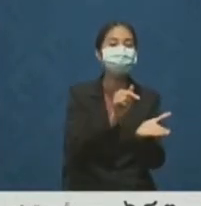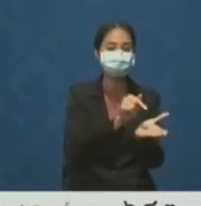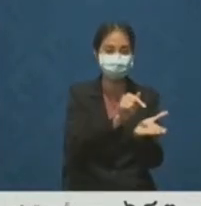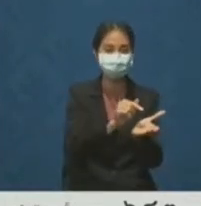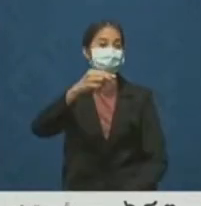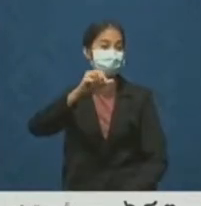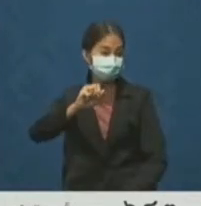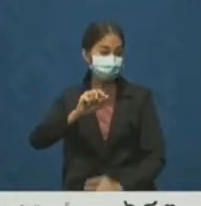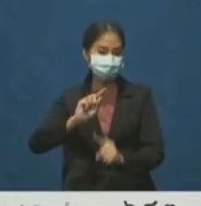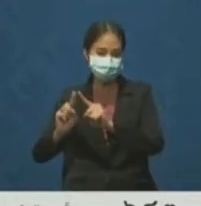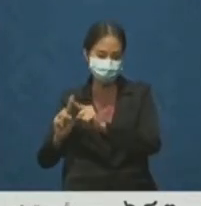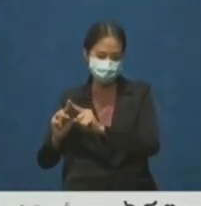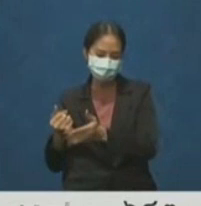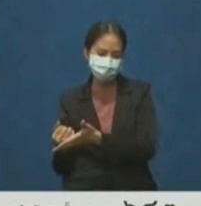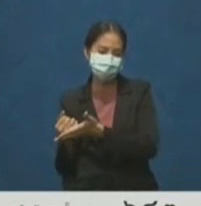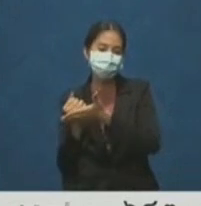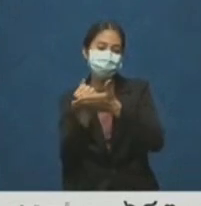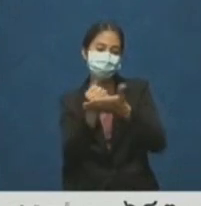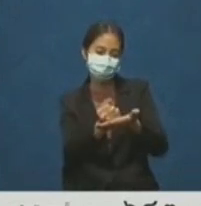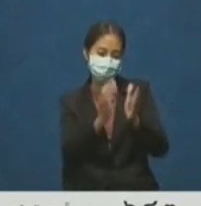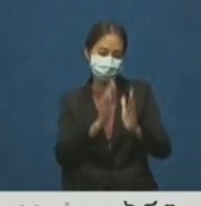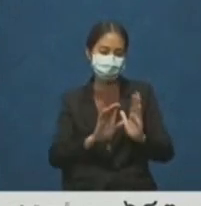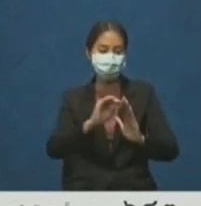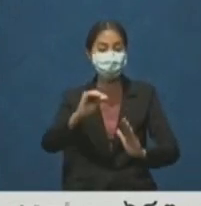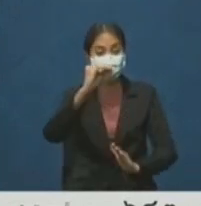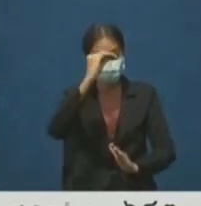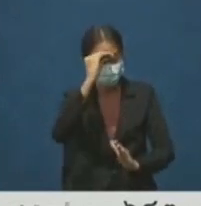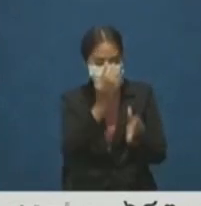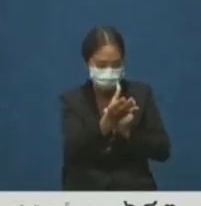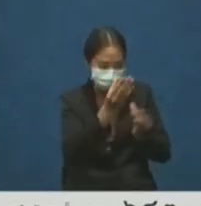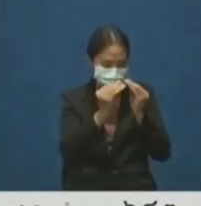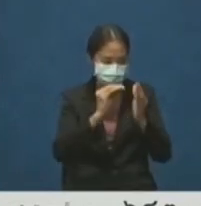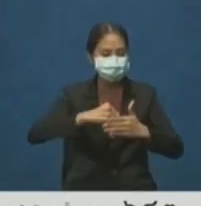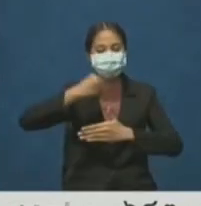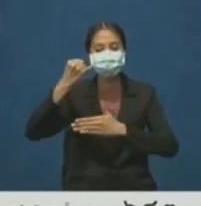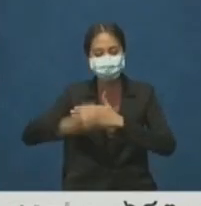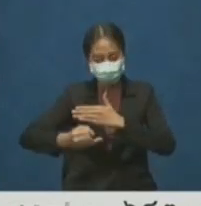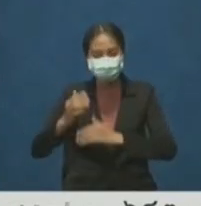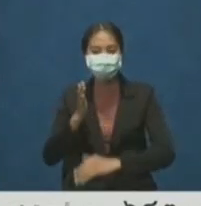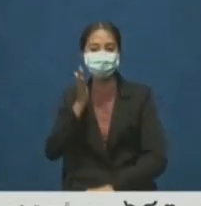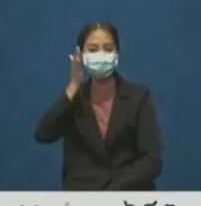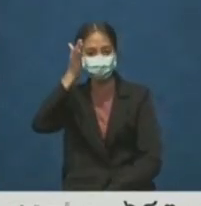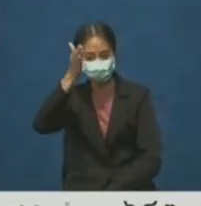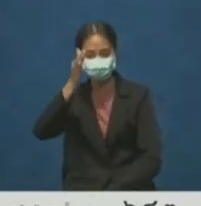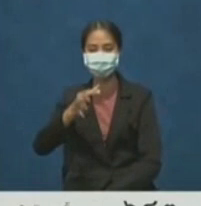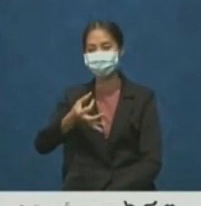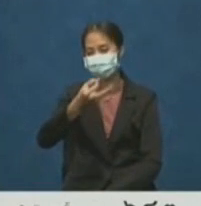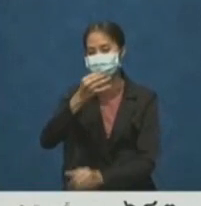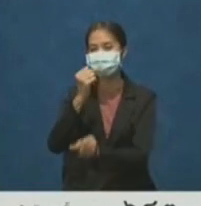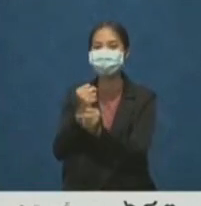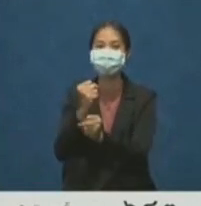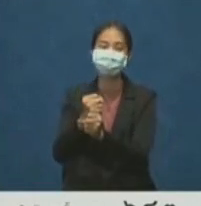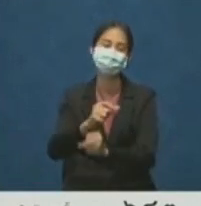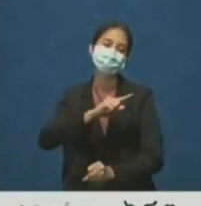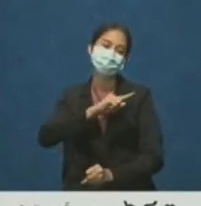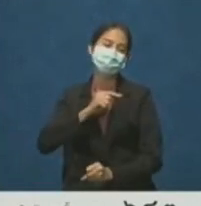นั่นก็หมายความว่าทั้งสถานศึกษาผู้เรียนนั้นสนองความต้องการเมื่อจบไปแล้วสามารถที่จะ